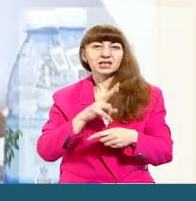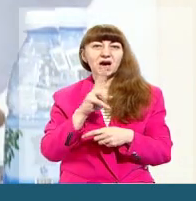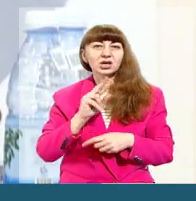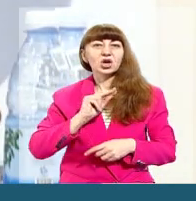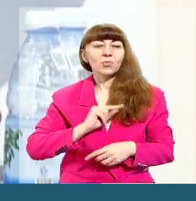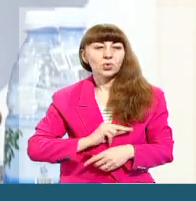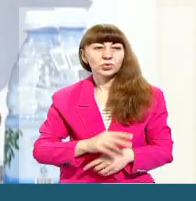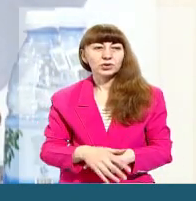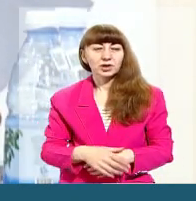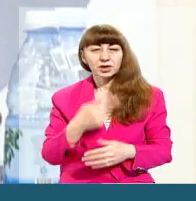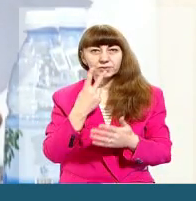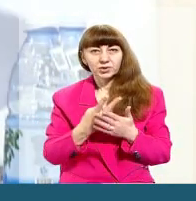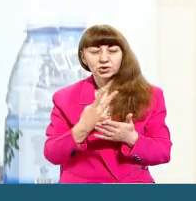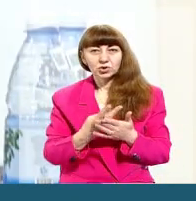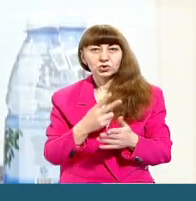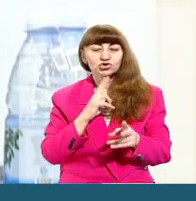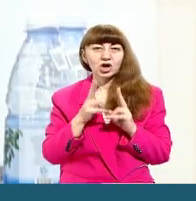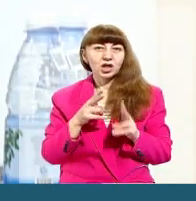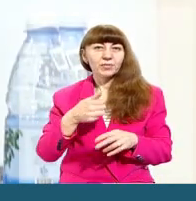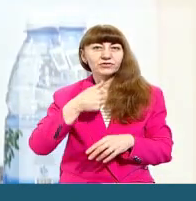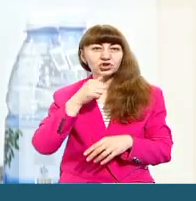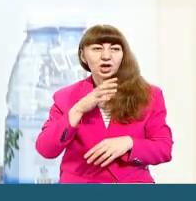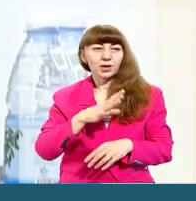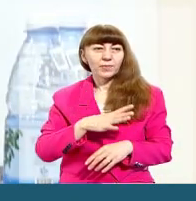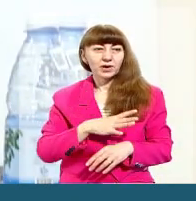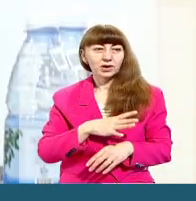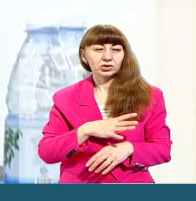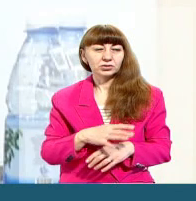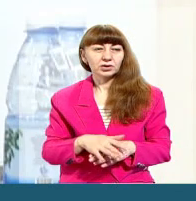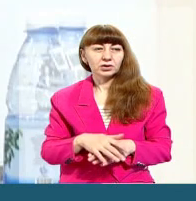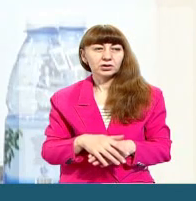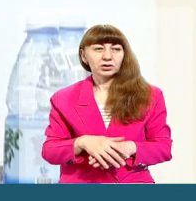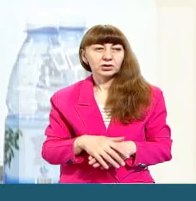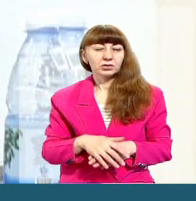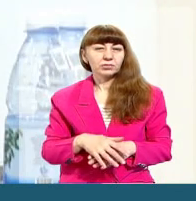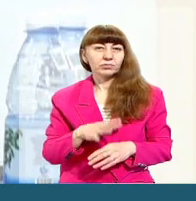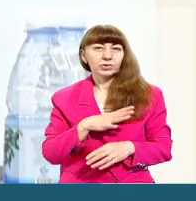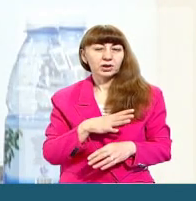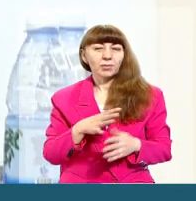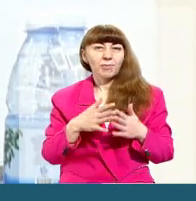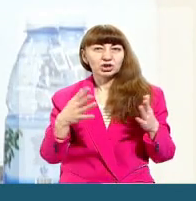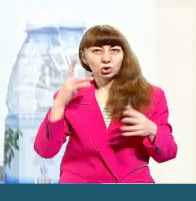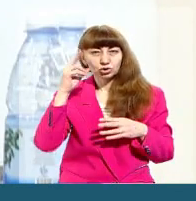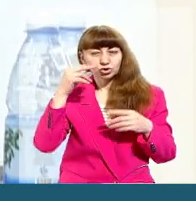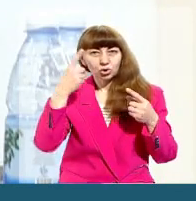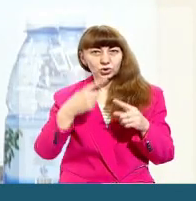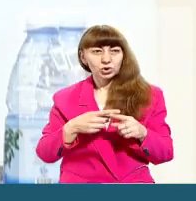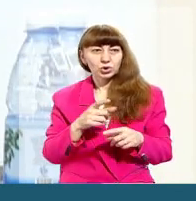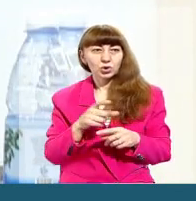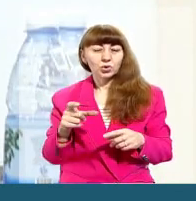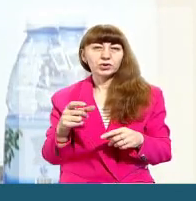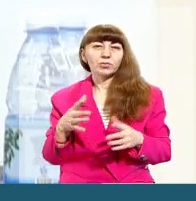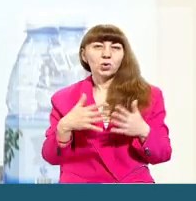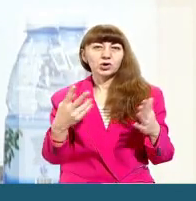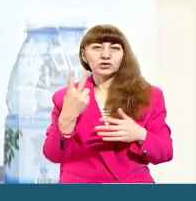И вот я по сводке смотрю, именно вчера был такой пик, когда было большое количество техники и людей. Более 200